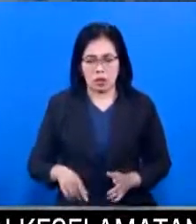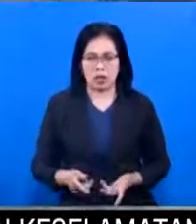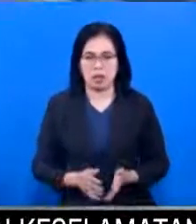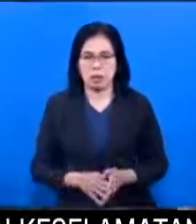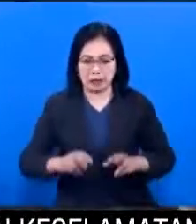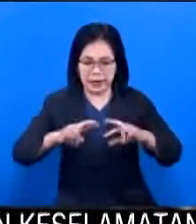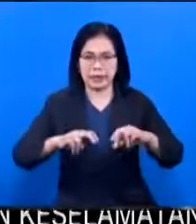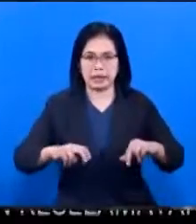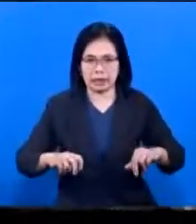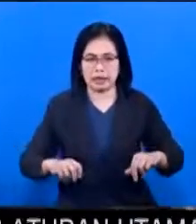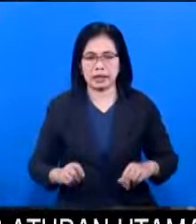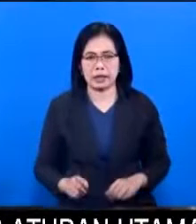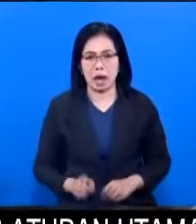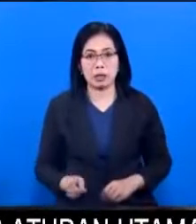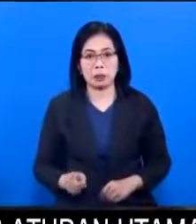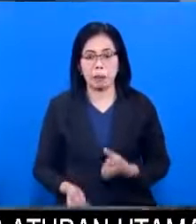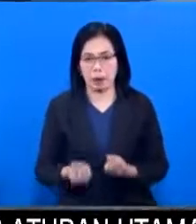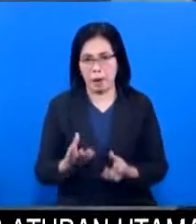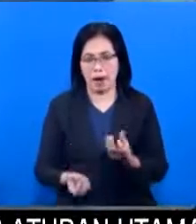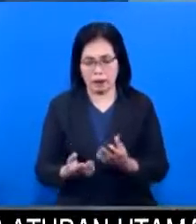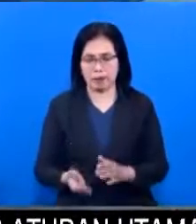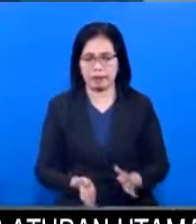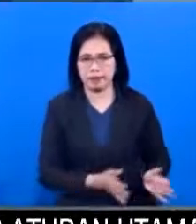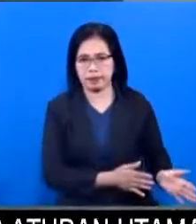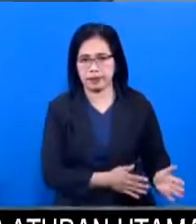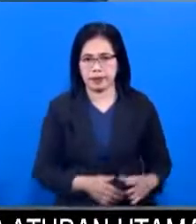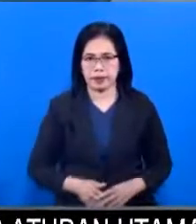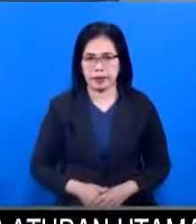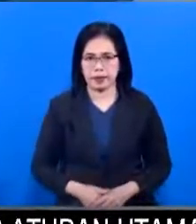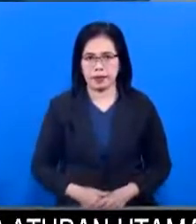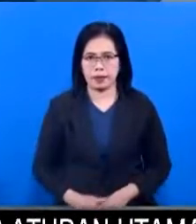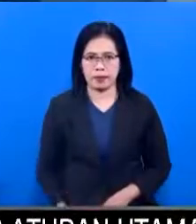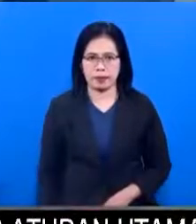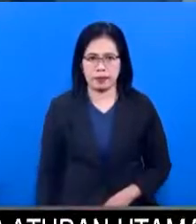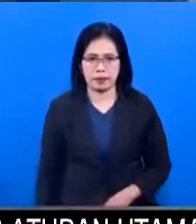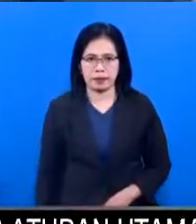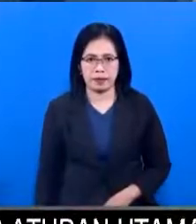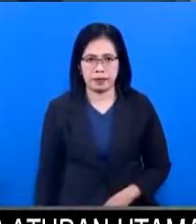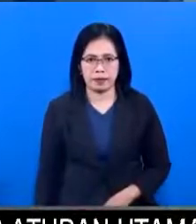Polsek Tambora dan tim Puslapfor Bareskrim Polri. Eko Budi, Jakarta.